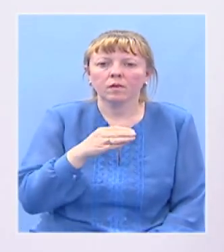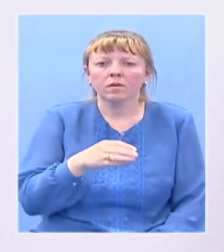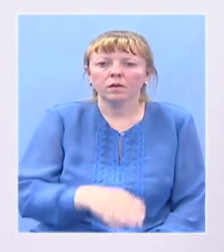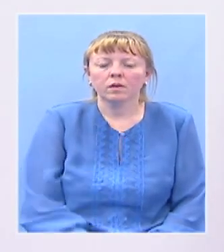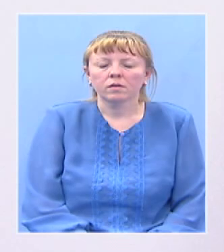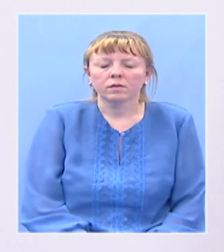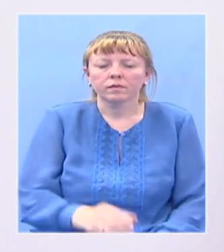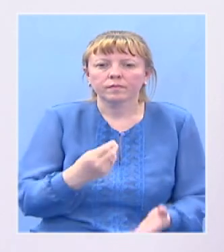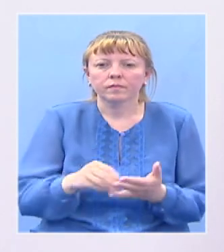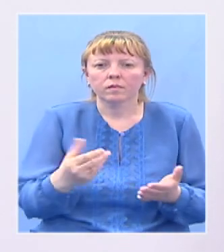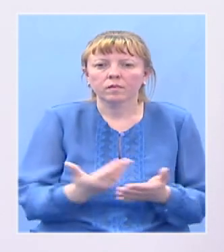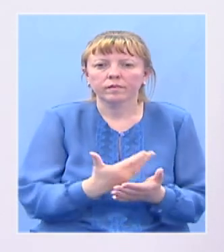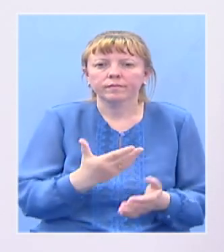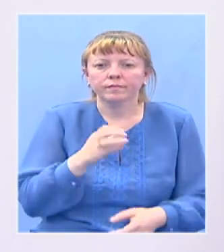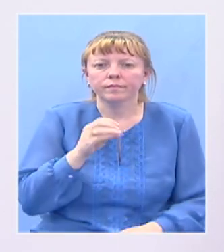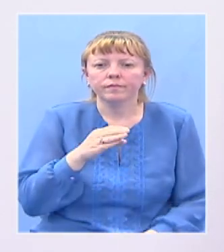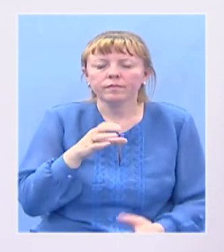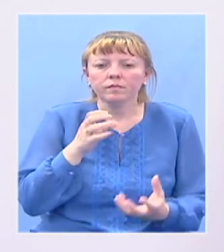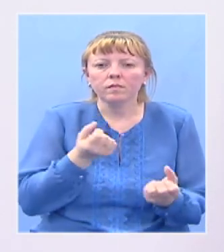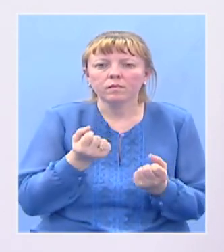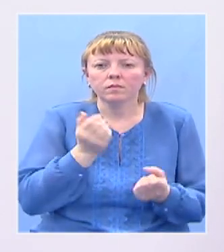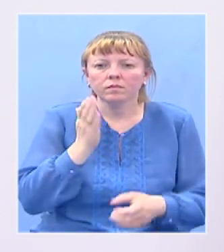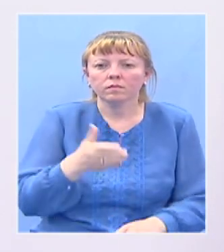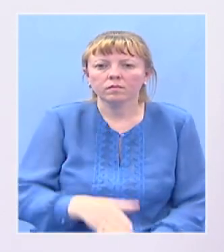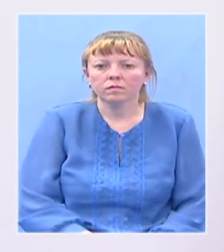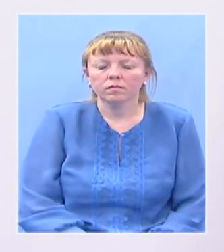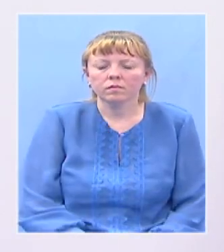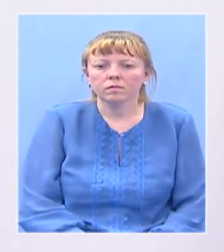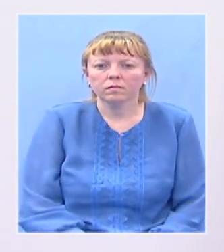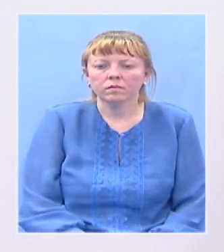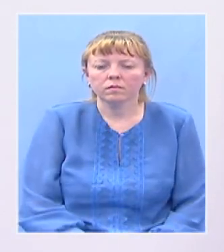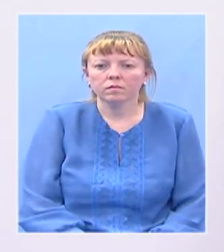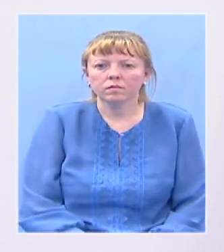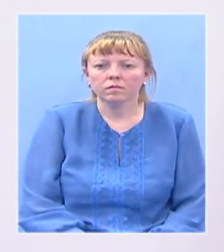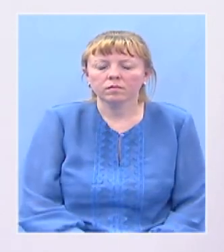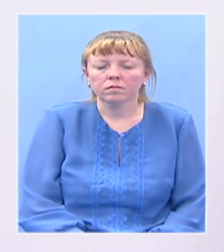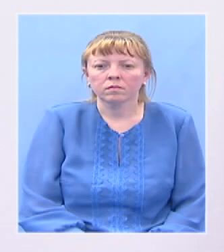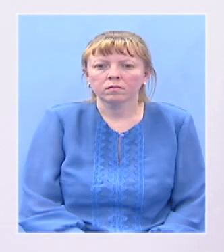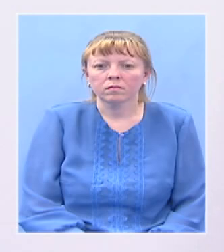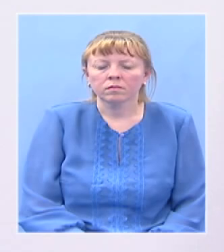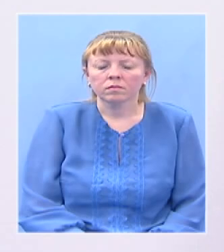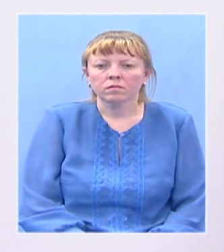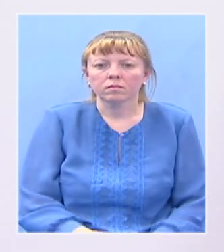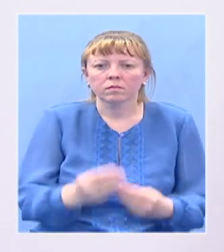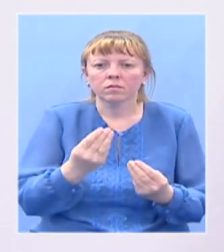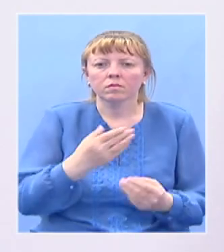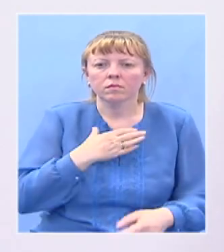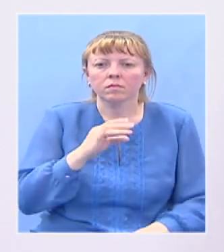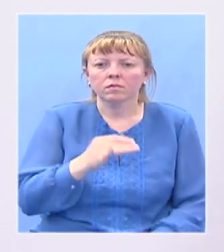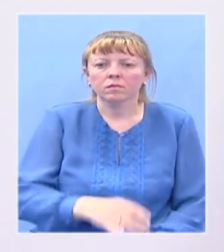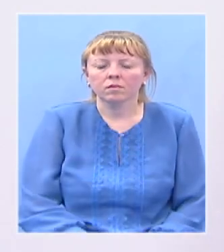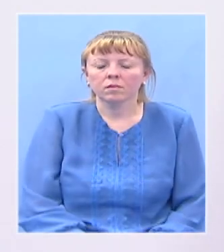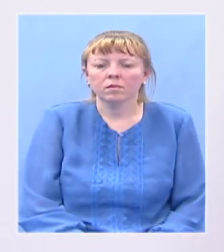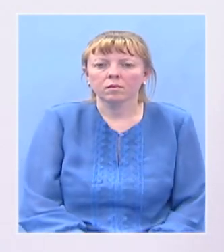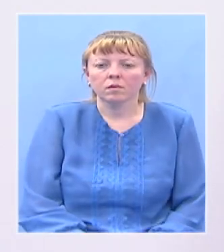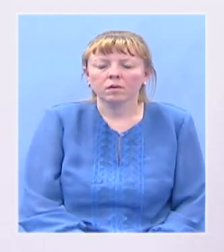был закупленной передвижные посты транспортного контроля один из них выдали нашей инспекции это